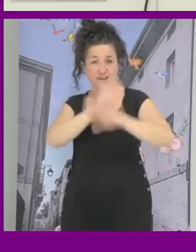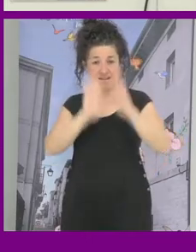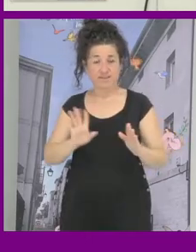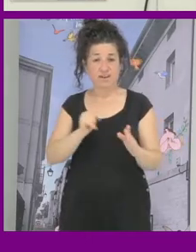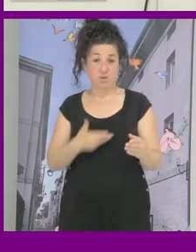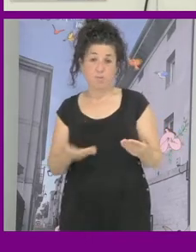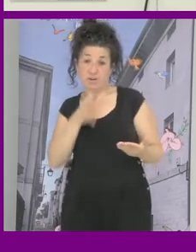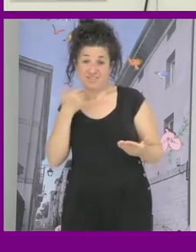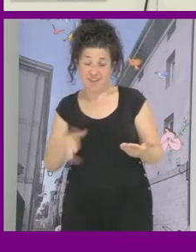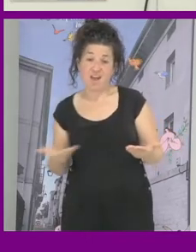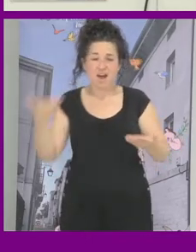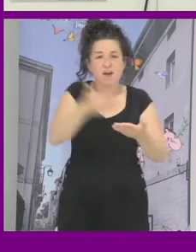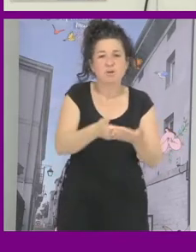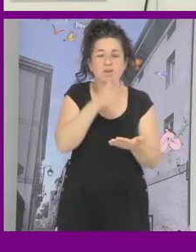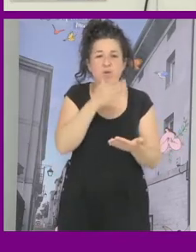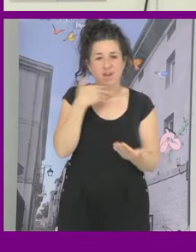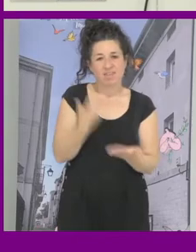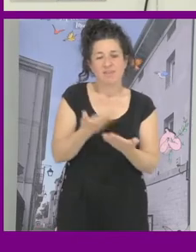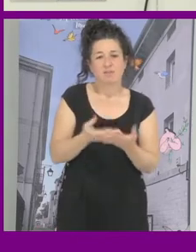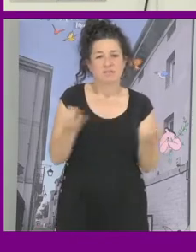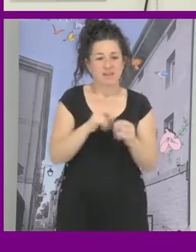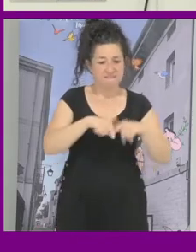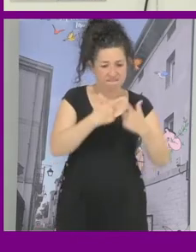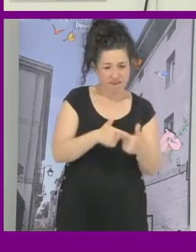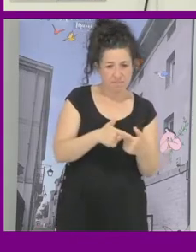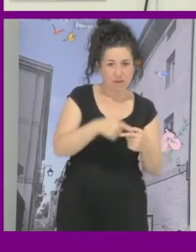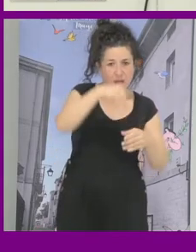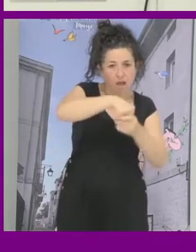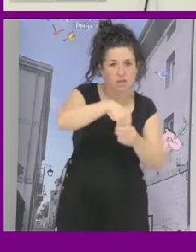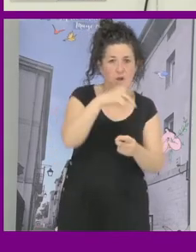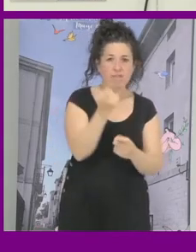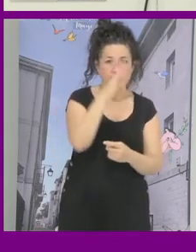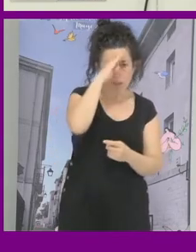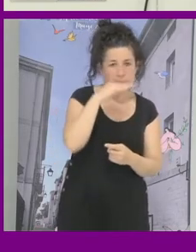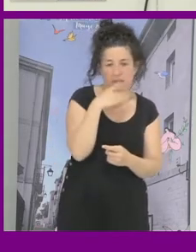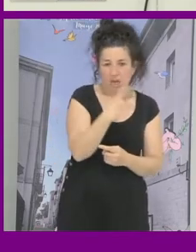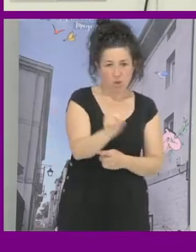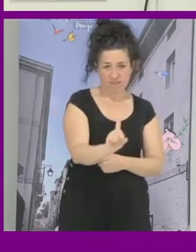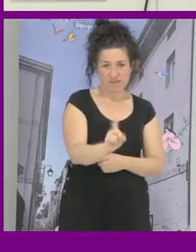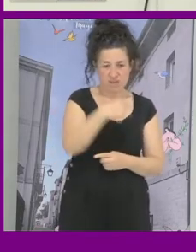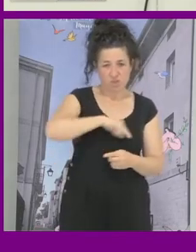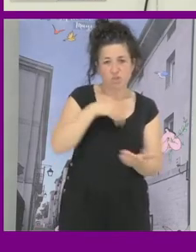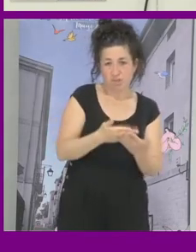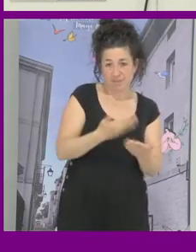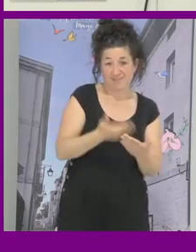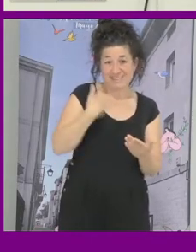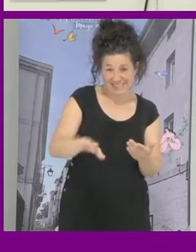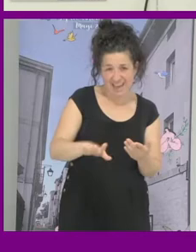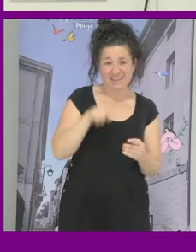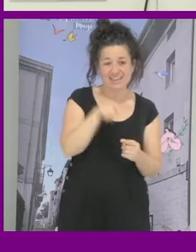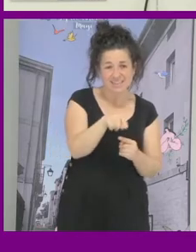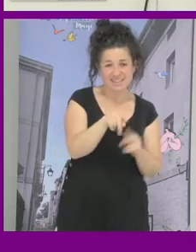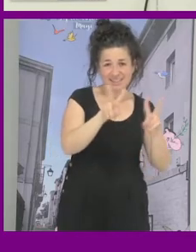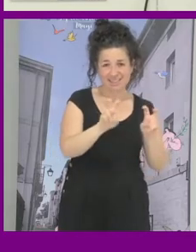dugulako familia batean ez duelako zertan aita bat egon beharrik, eta hori berez bada antipatriarkala,